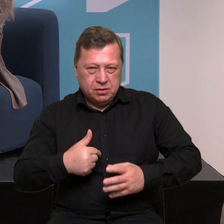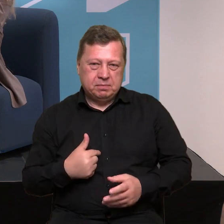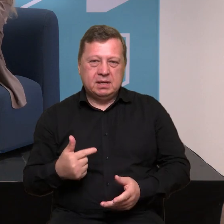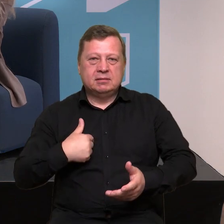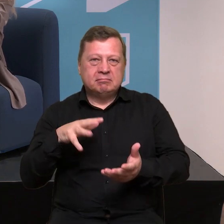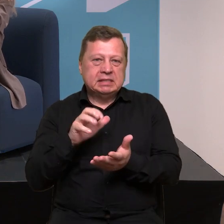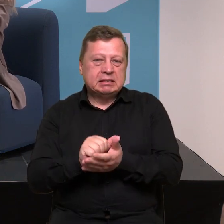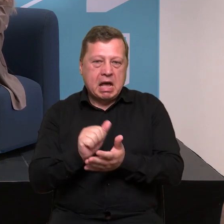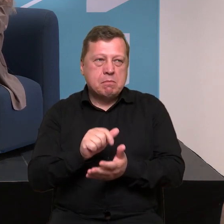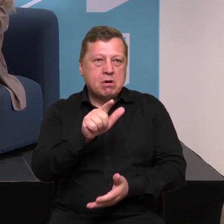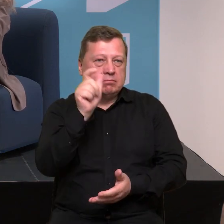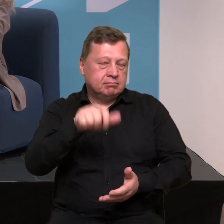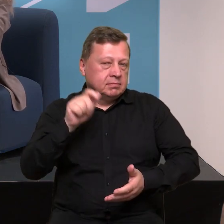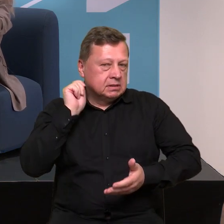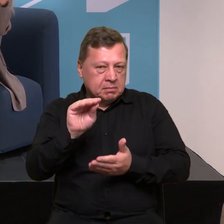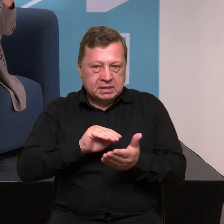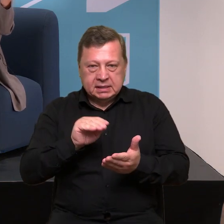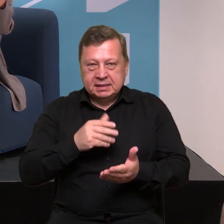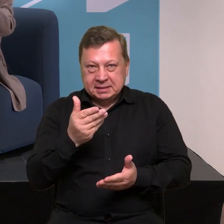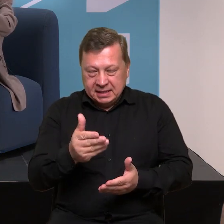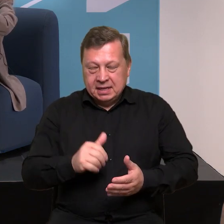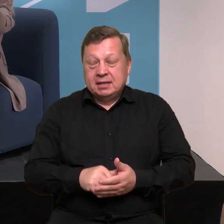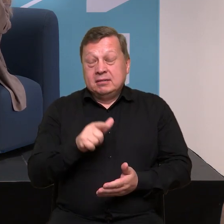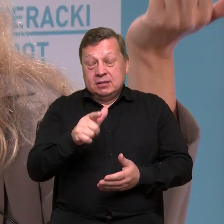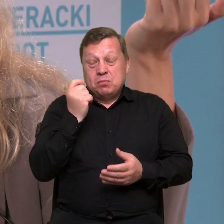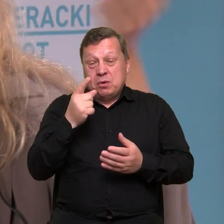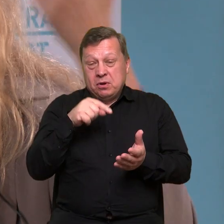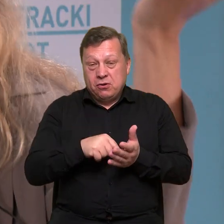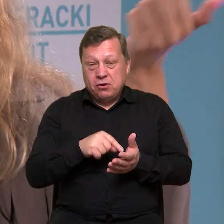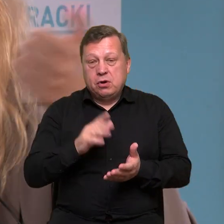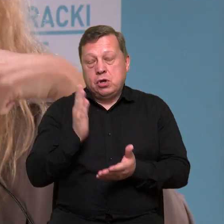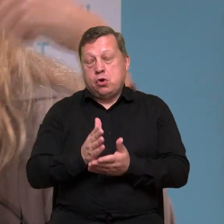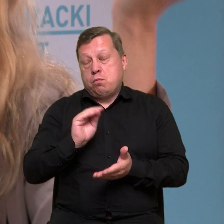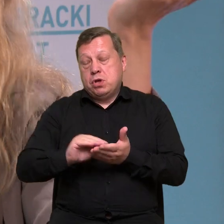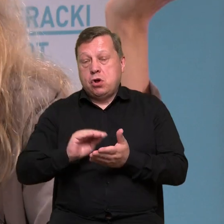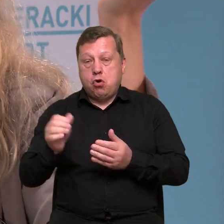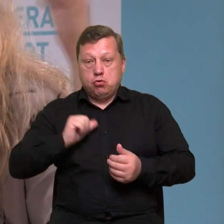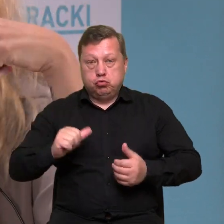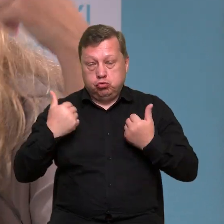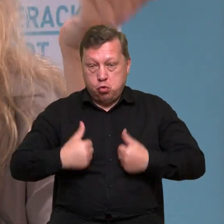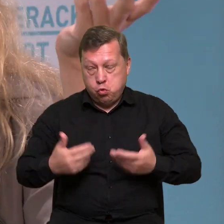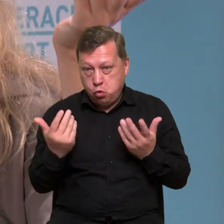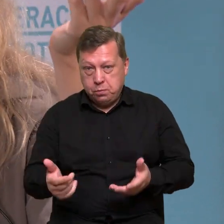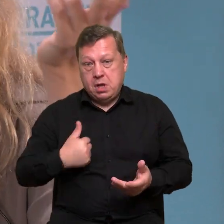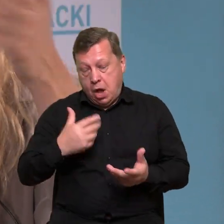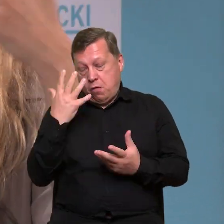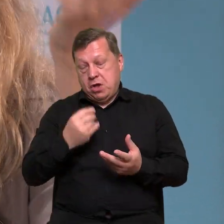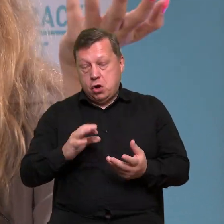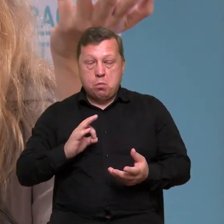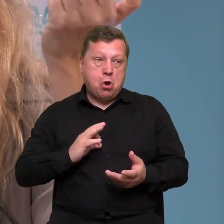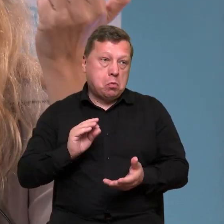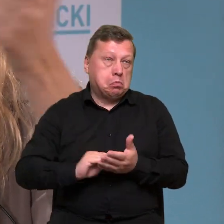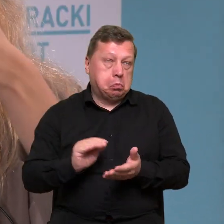się pisarka. Zgodnie z tym pomysłem, że możemy pisać tylko o sobie, to piszę o moim wyglądzie,